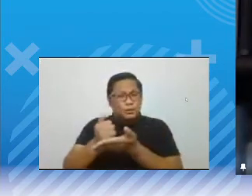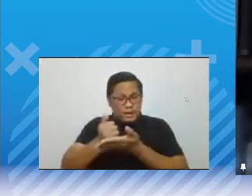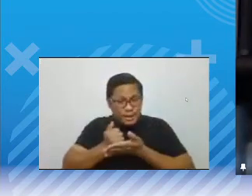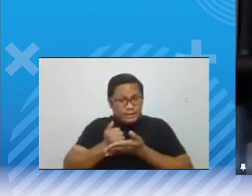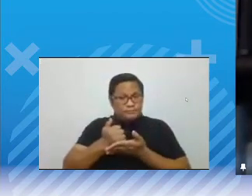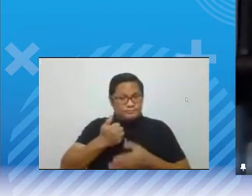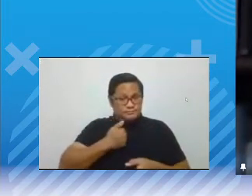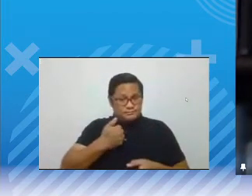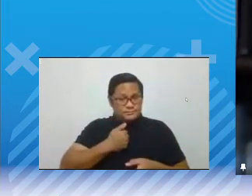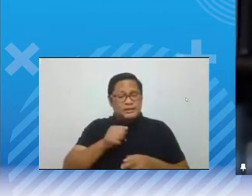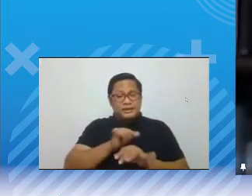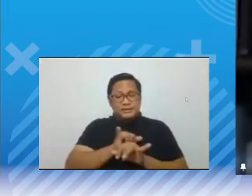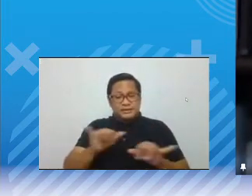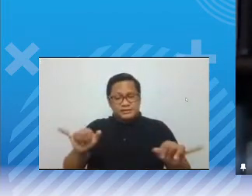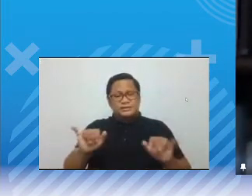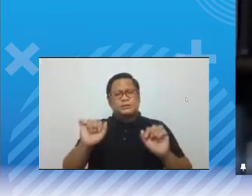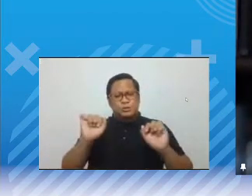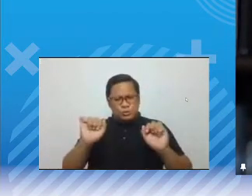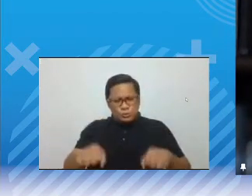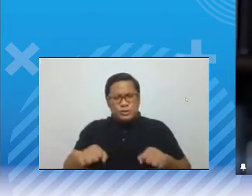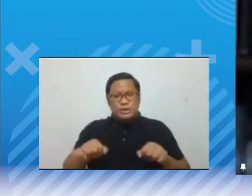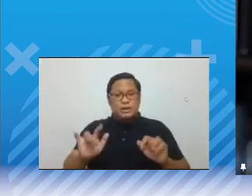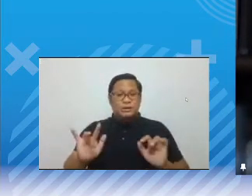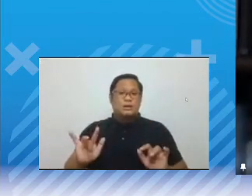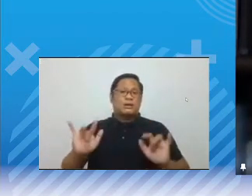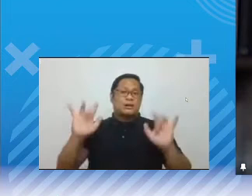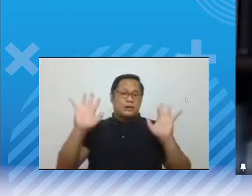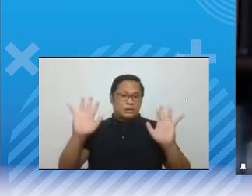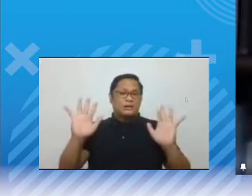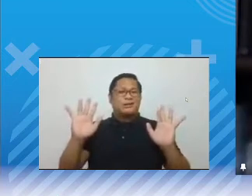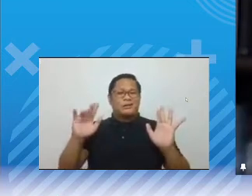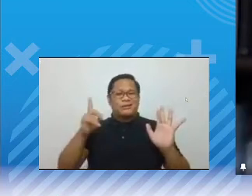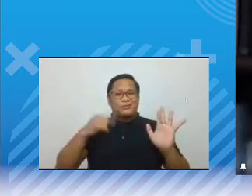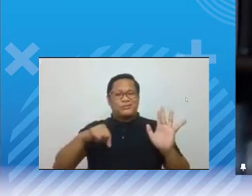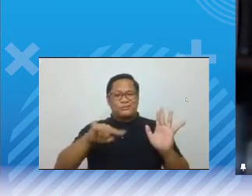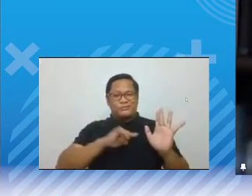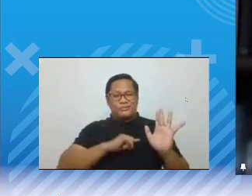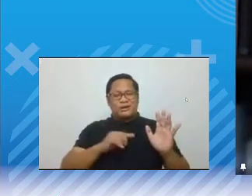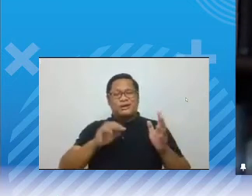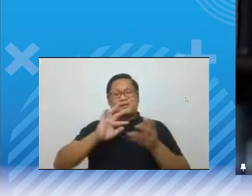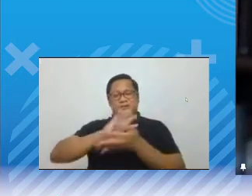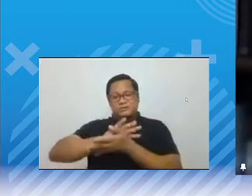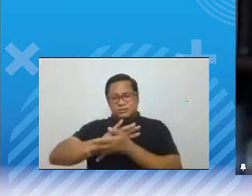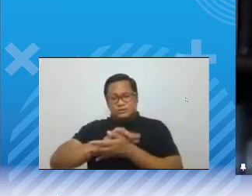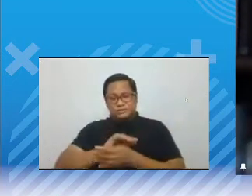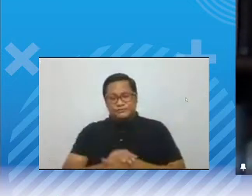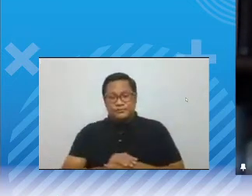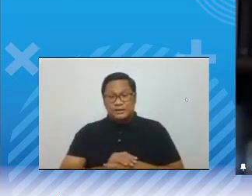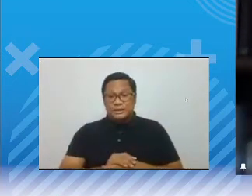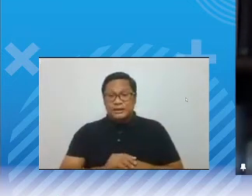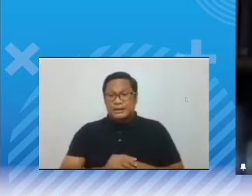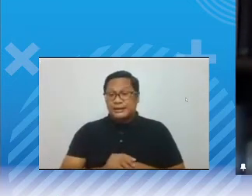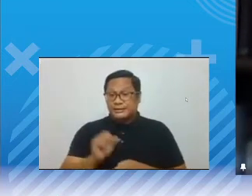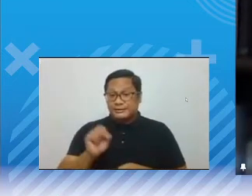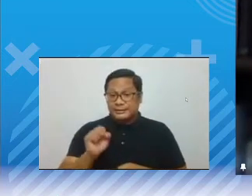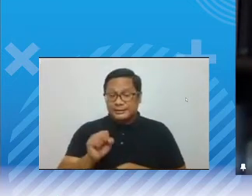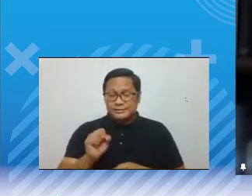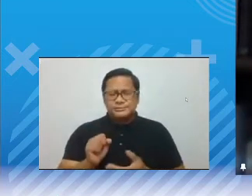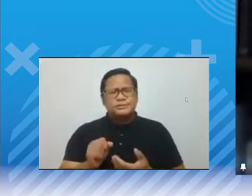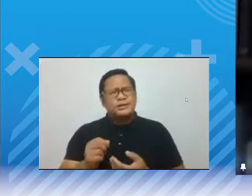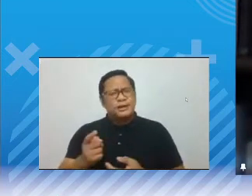paano tayo makakaraos po sa ating sa crisis na ito. Ayan. So, ayan po, sabi ko